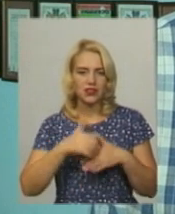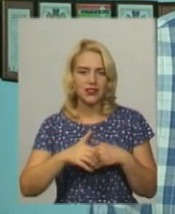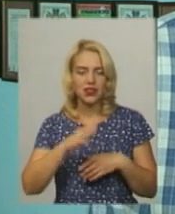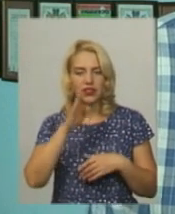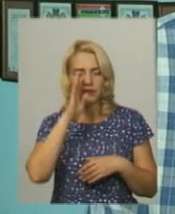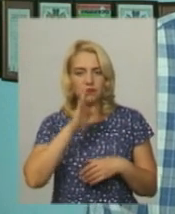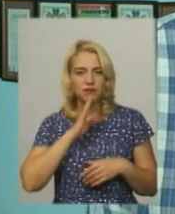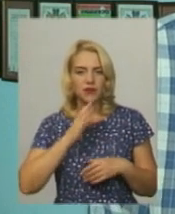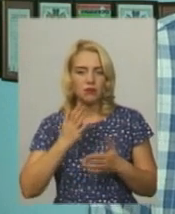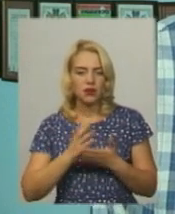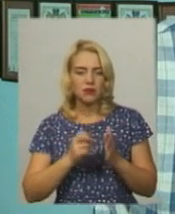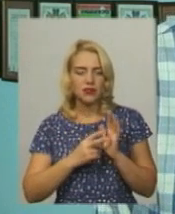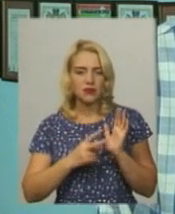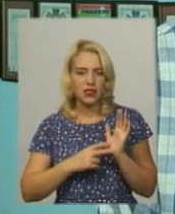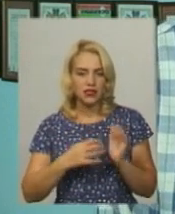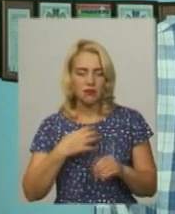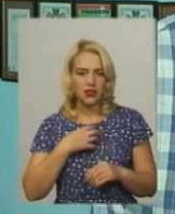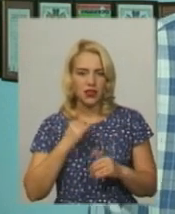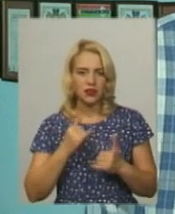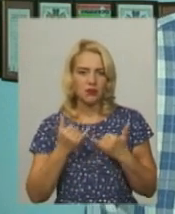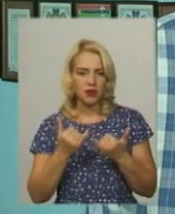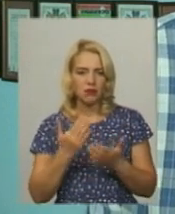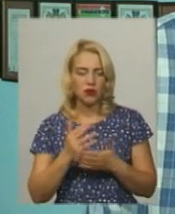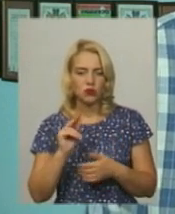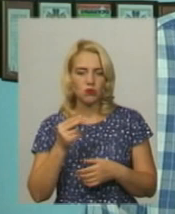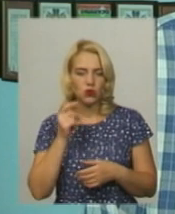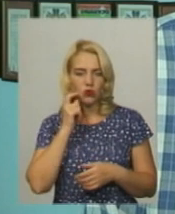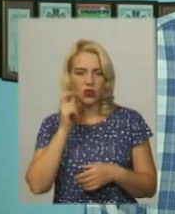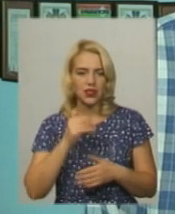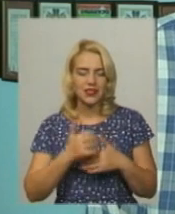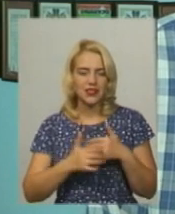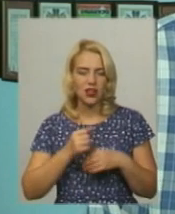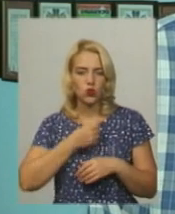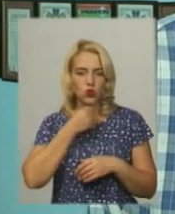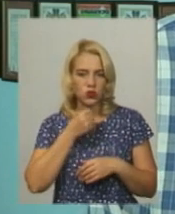дівчат, маємо 17 медалей. І зараз чемпіонат України серед дорослих. І,